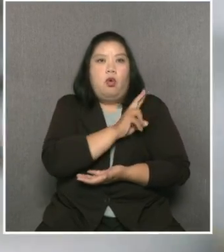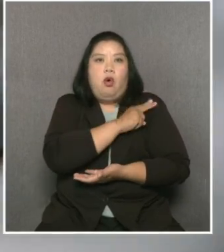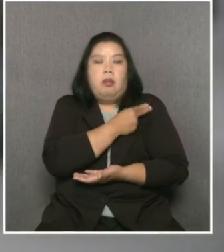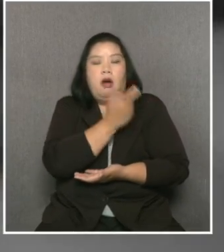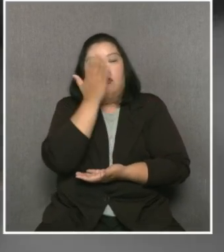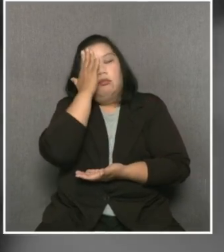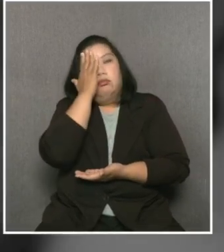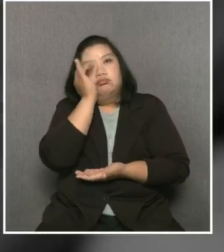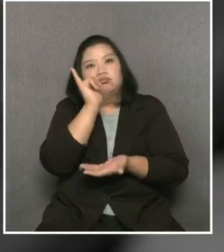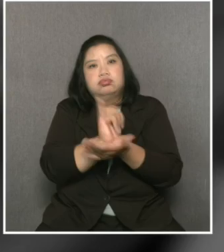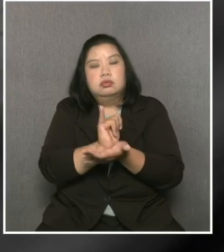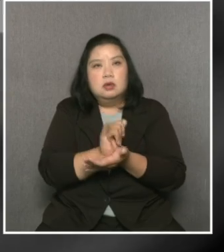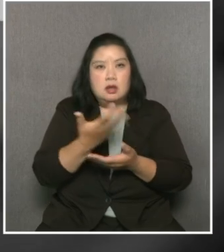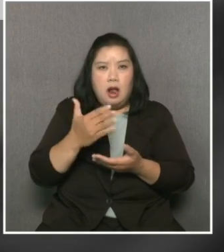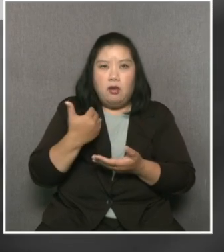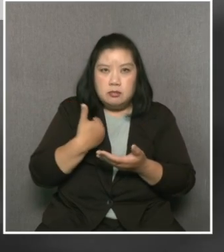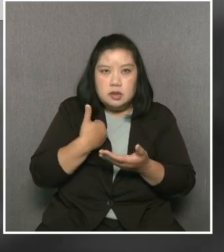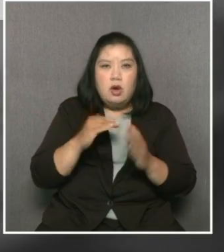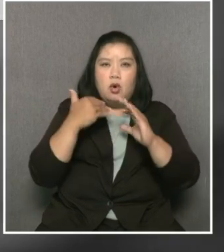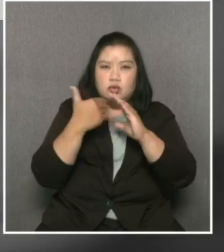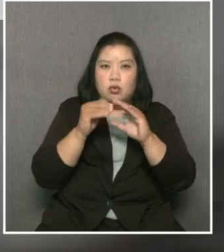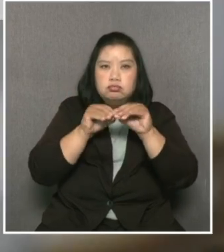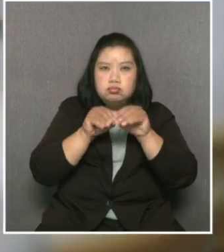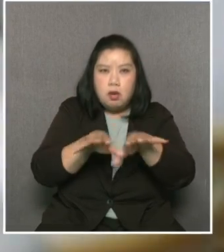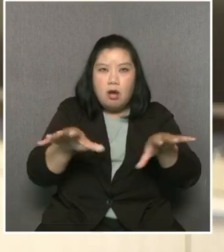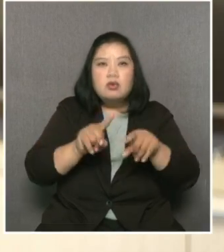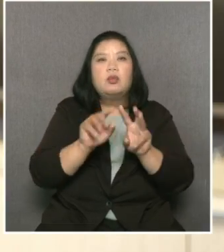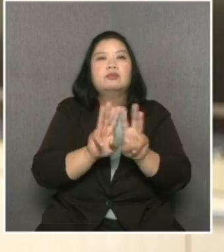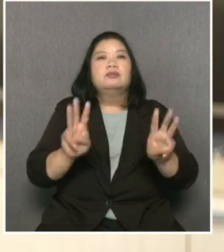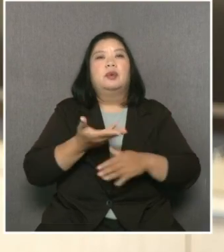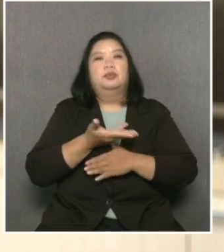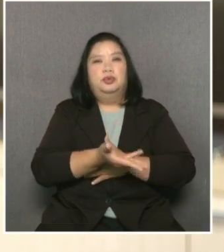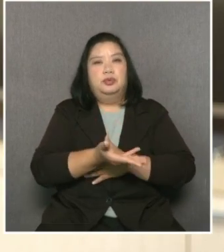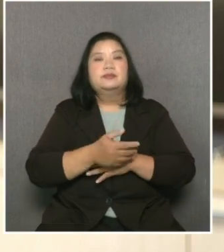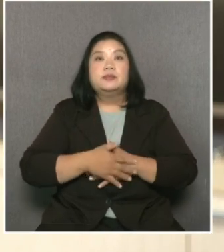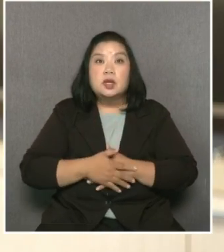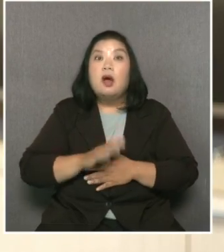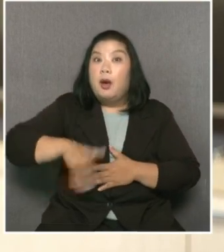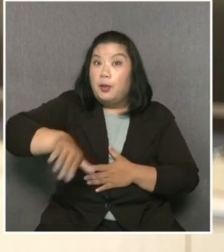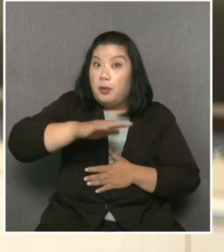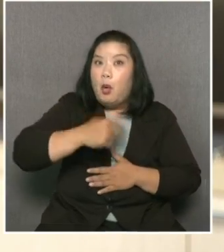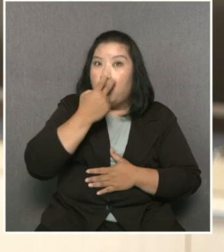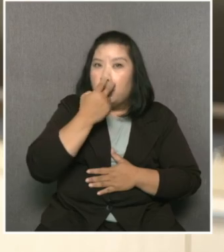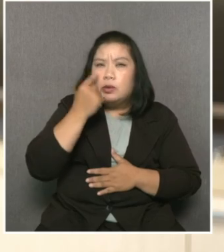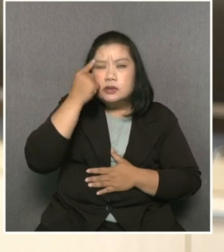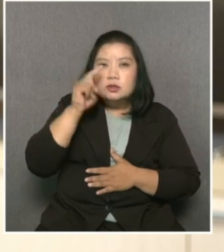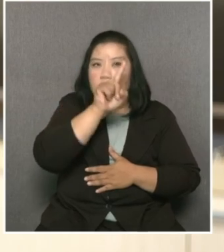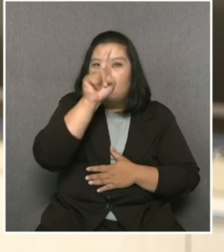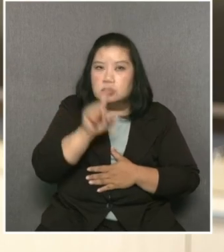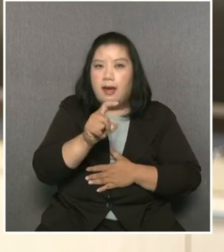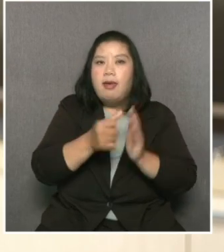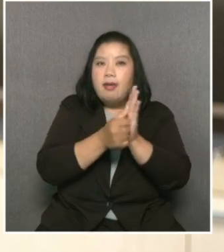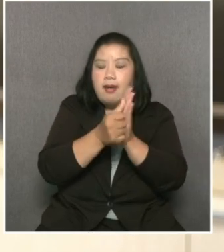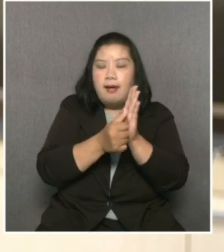ซึ่งเรื่องนี้ก็ถูกโพสต์ถูกแชร์ถูกส่งต่อในช่องทางออนไลน์ค่ะวันนี้เราเลยจะพาคุณผู้ชมมาคลายข้อสงสัยไขคำต